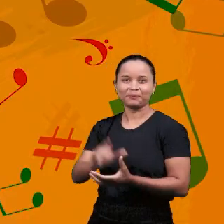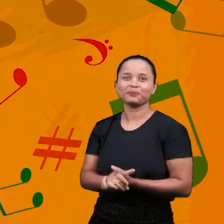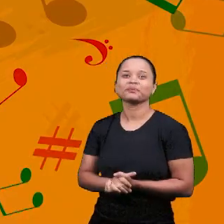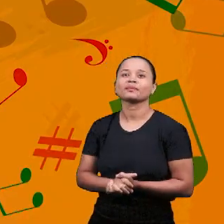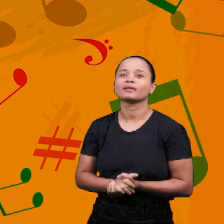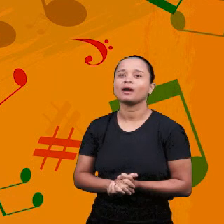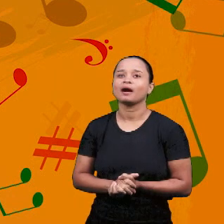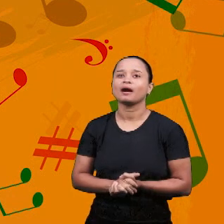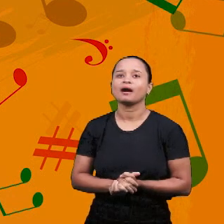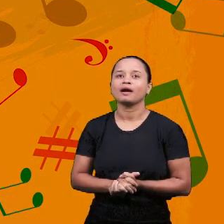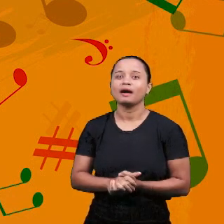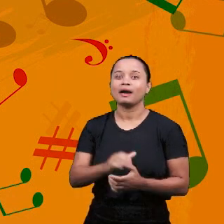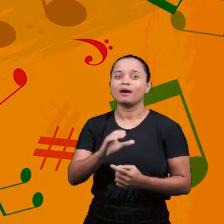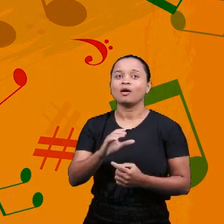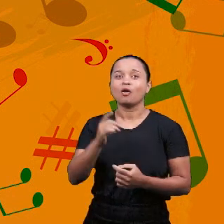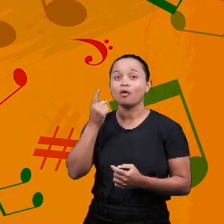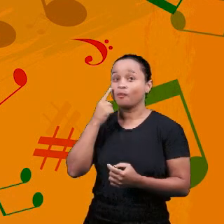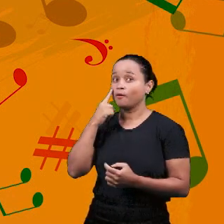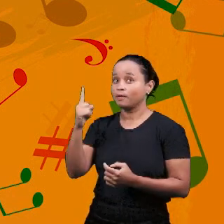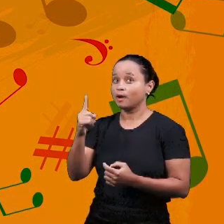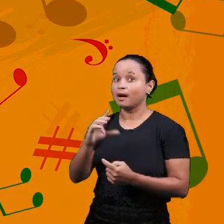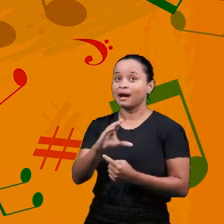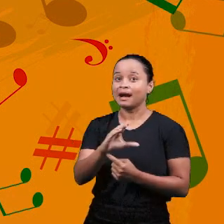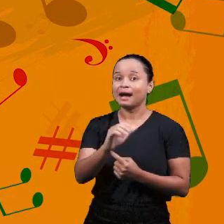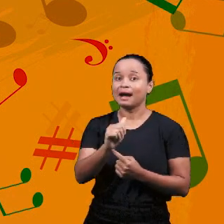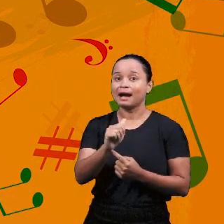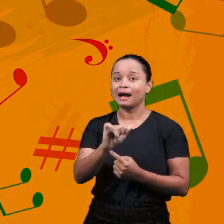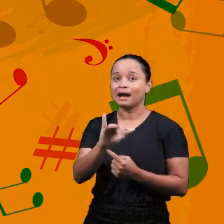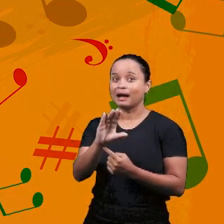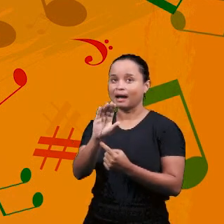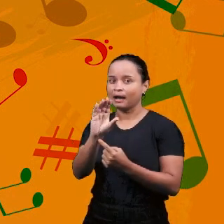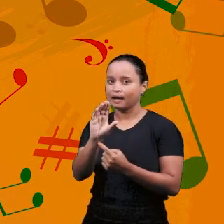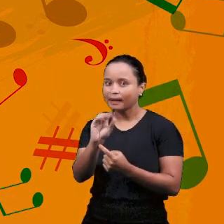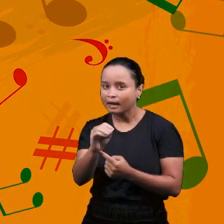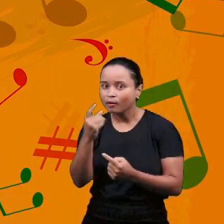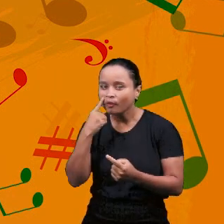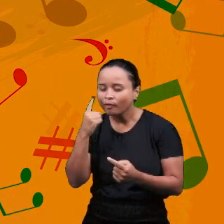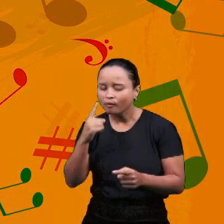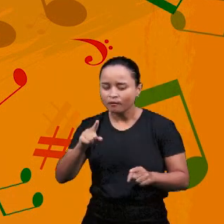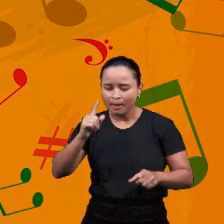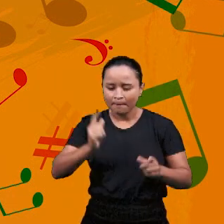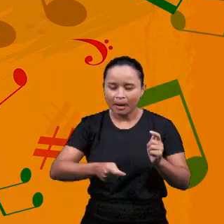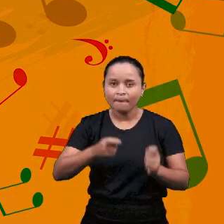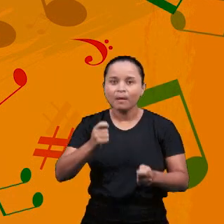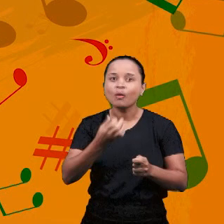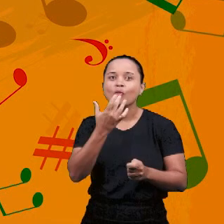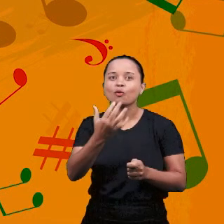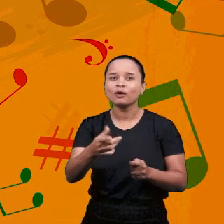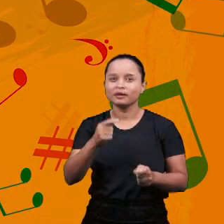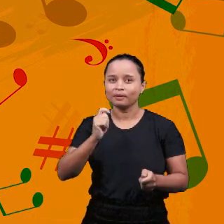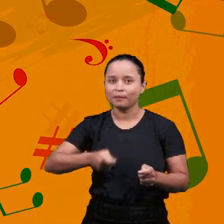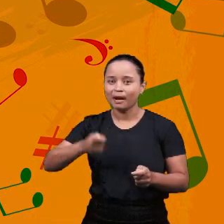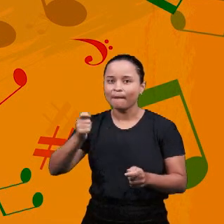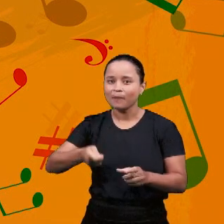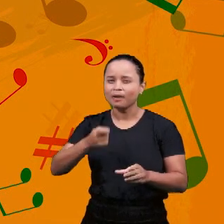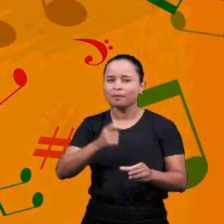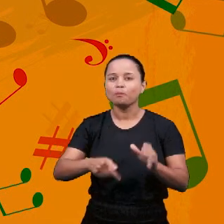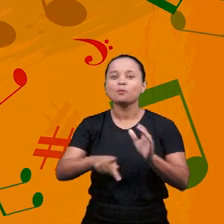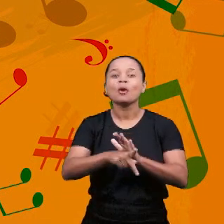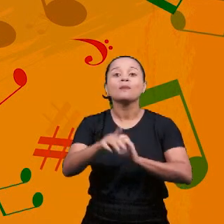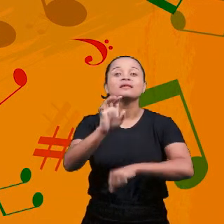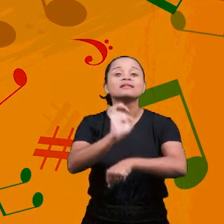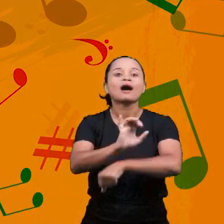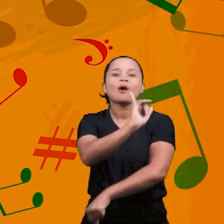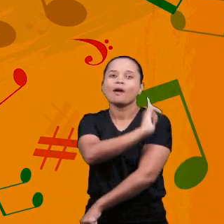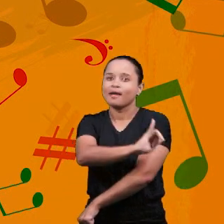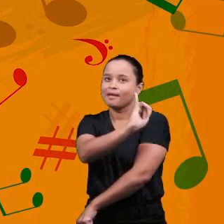Caio, il est très attentif en jouant le xylophone. Il est de São Gonçalo, Rio de Janeiro.